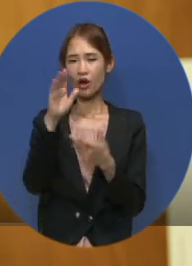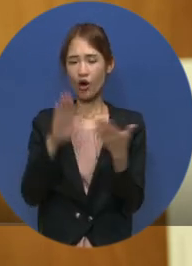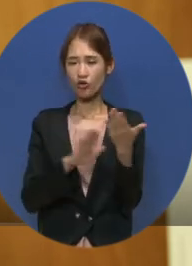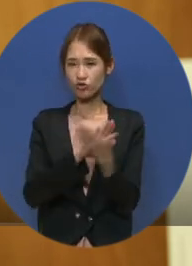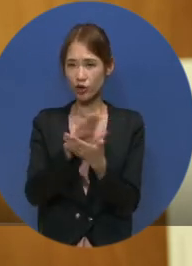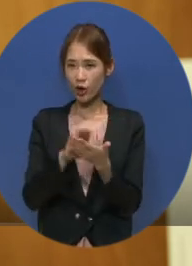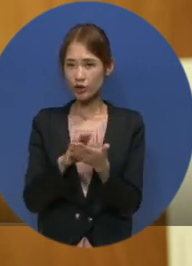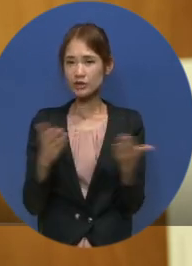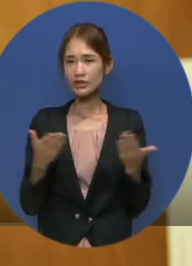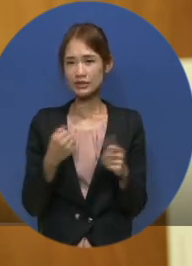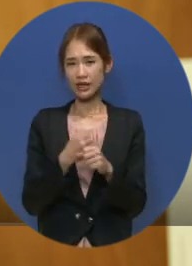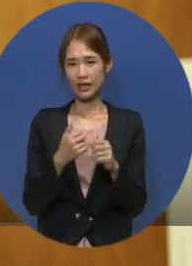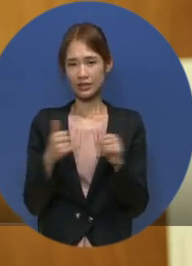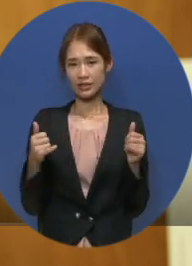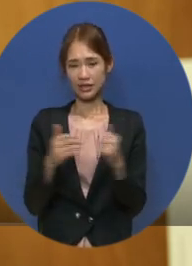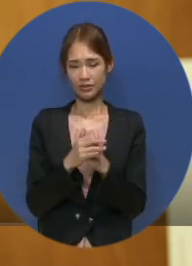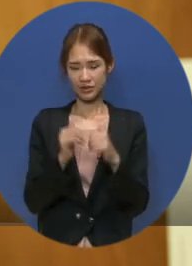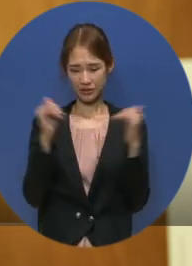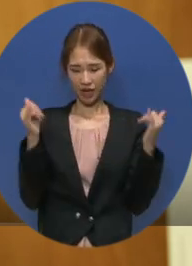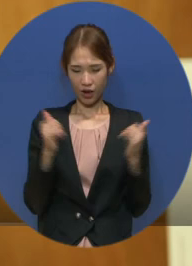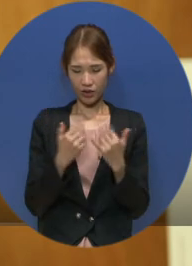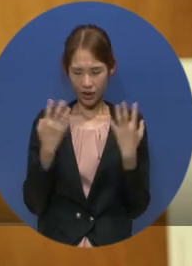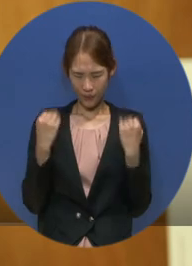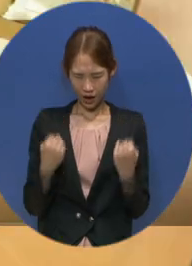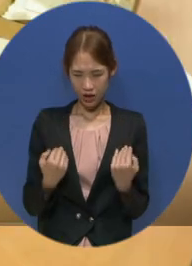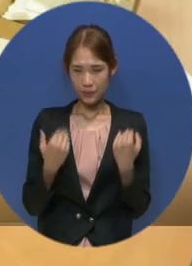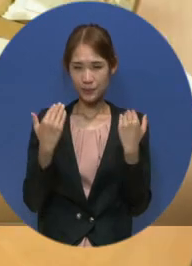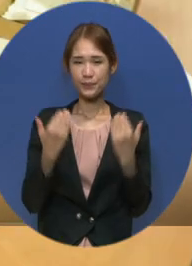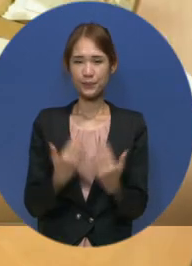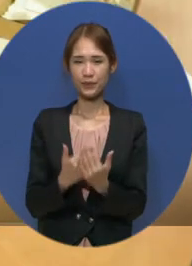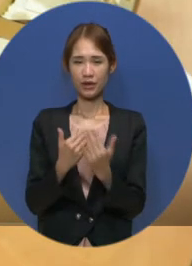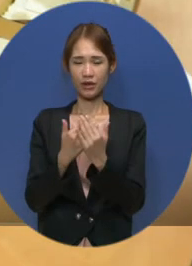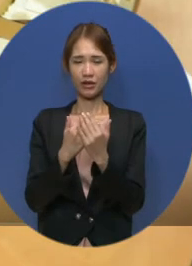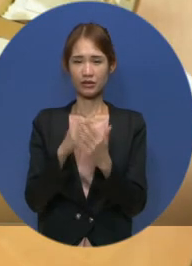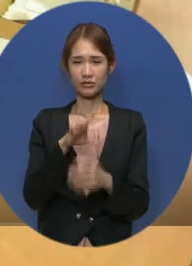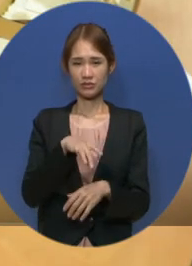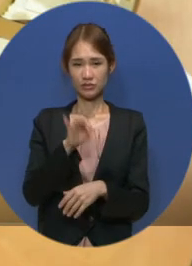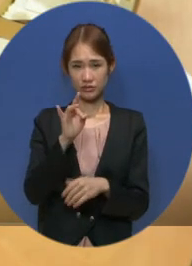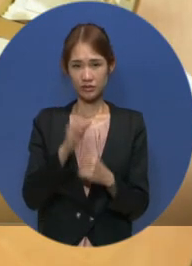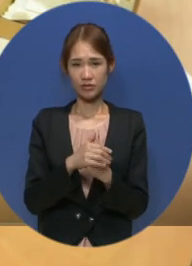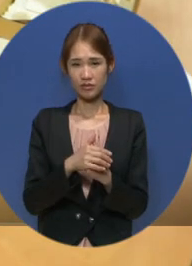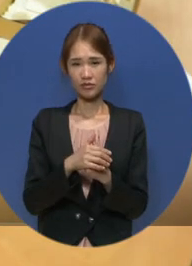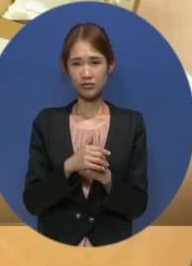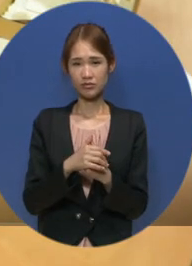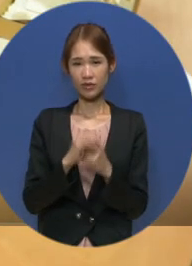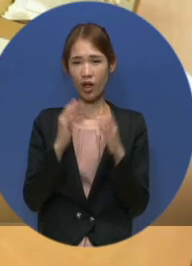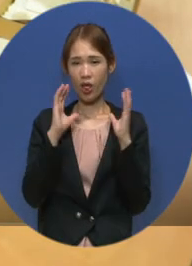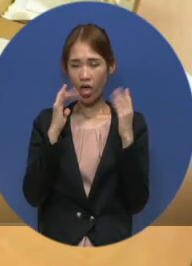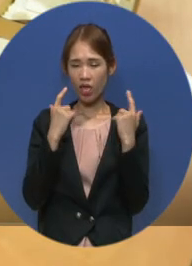하기 때문에 굉장히 사회성이나 그런 것들이 발달해서. 처음에는 굉장히